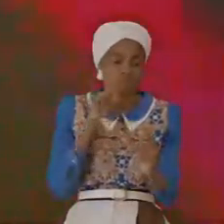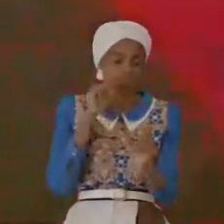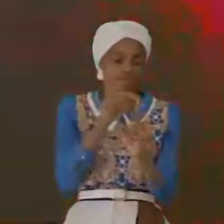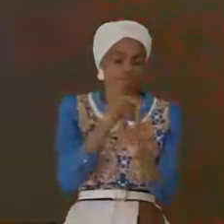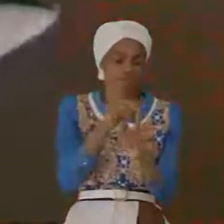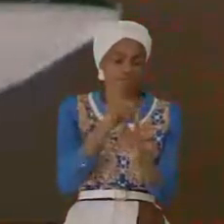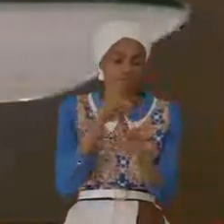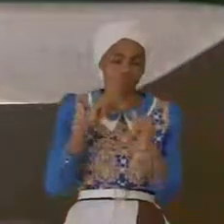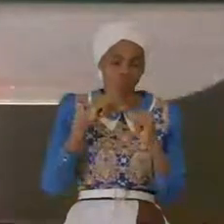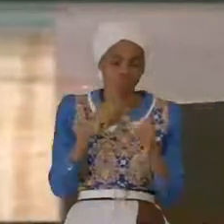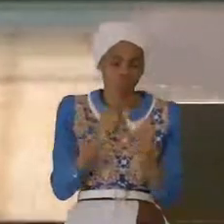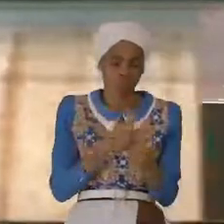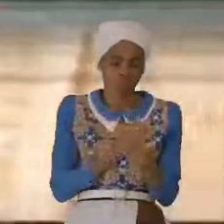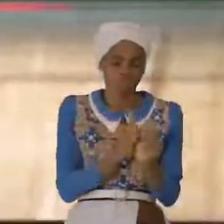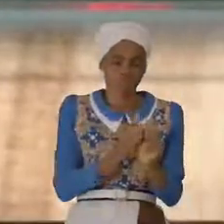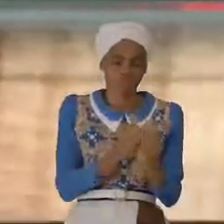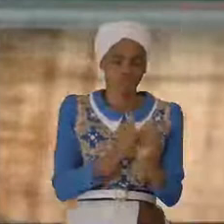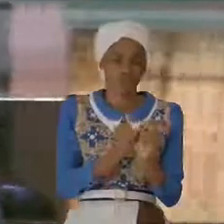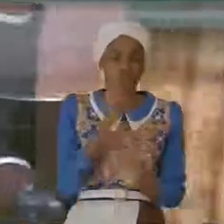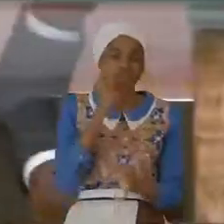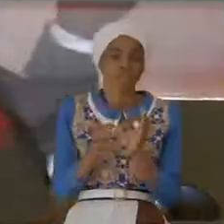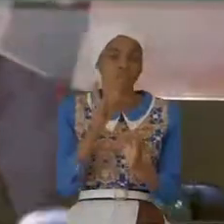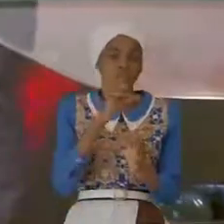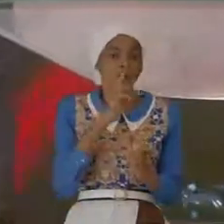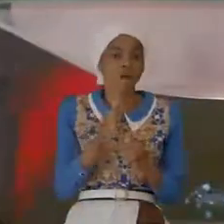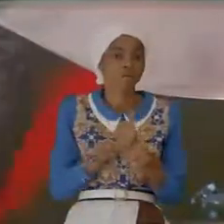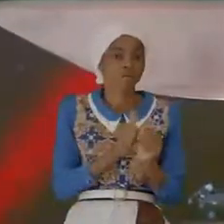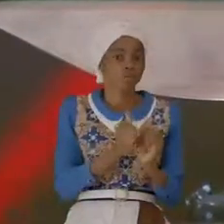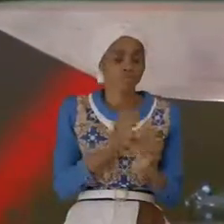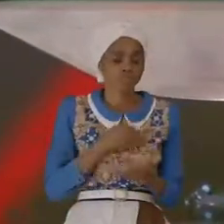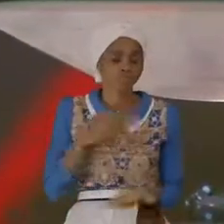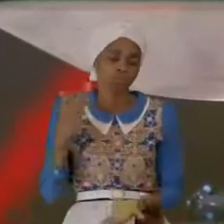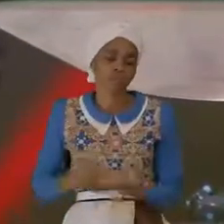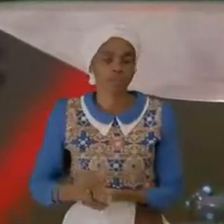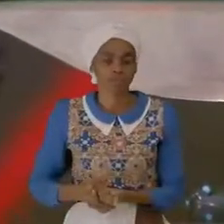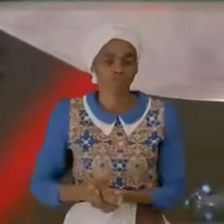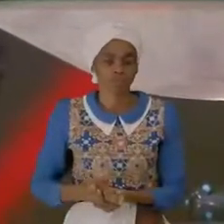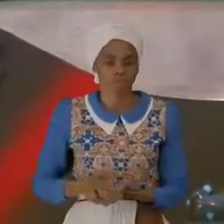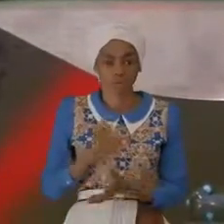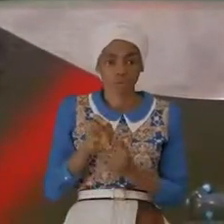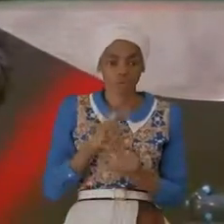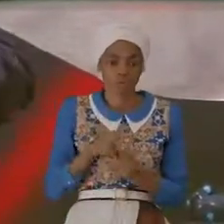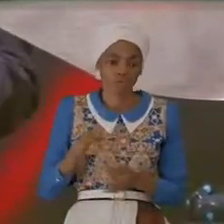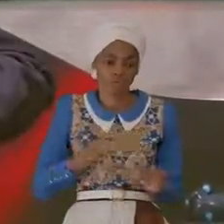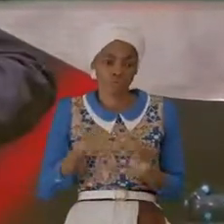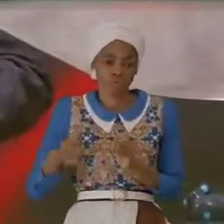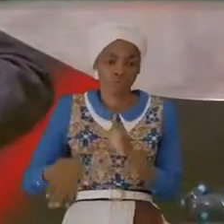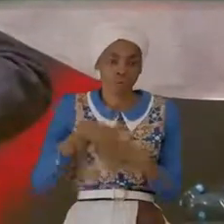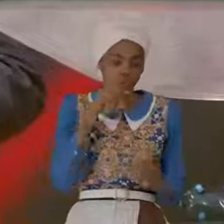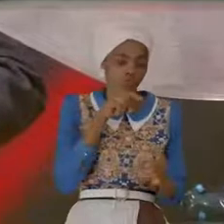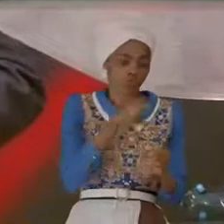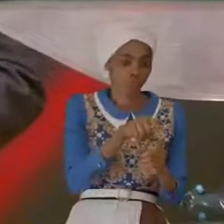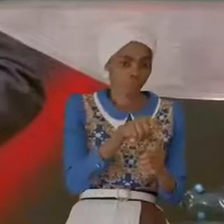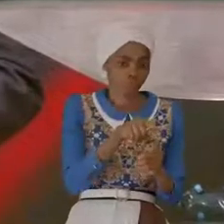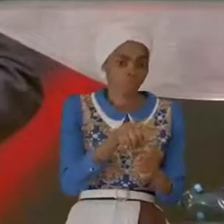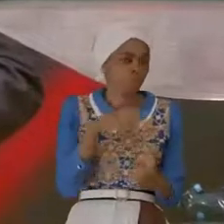courir, rester sur la voie. Et si tu cours et tu dévies, tu quittes le chemin, tu quittes la voie, quelle